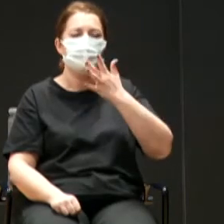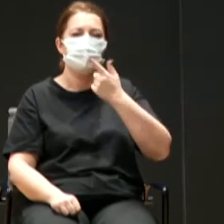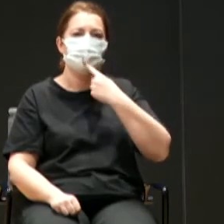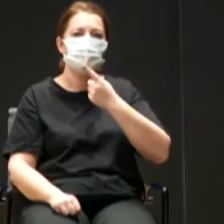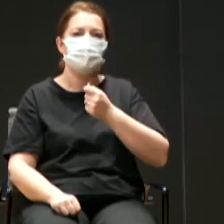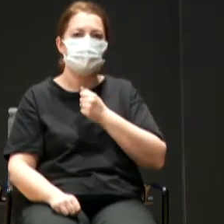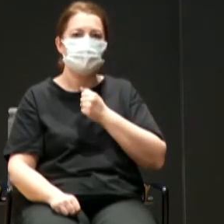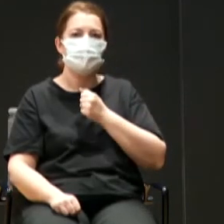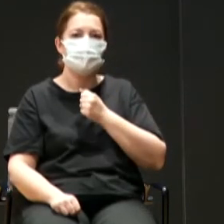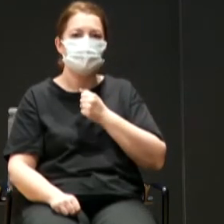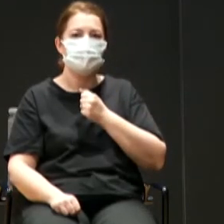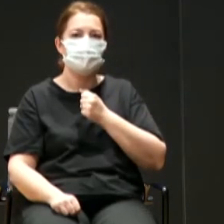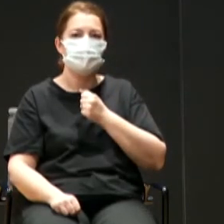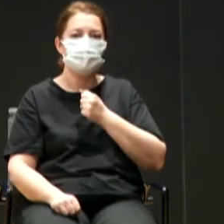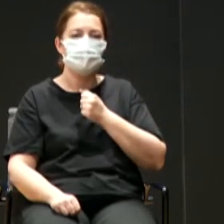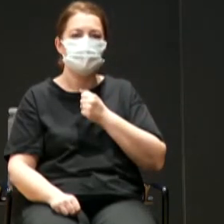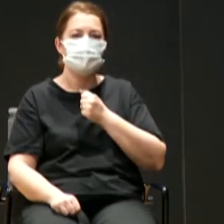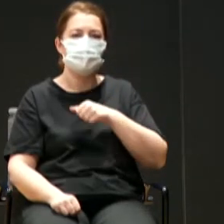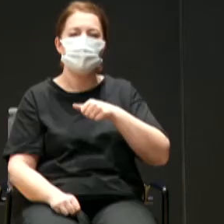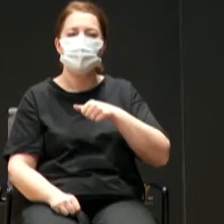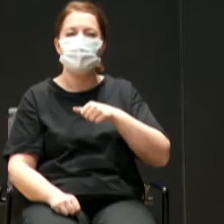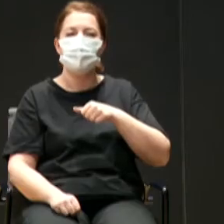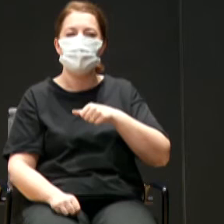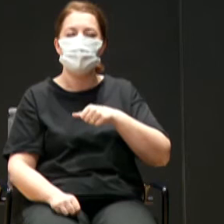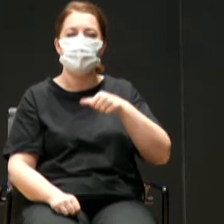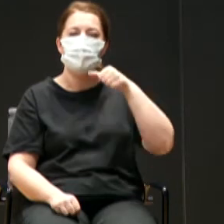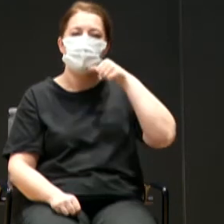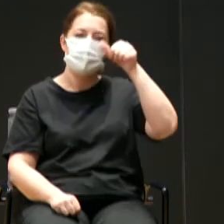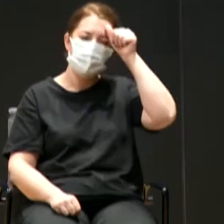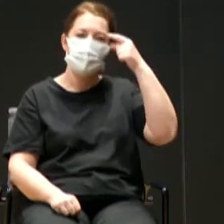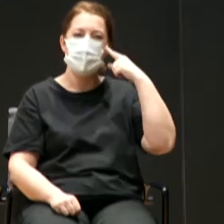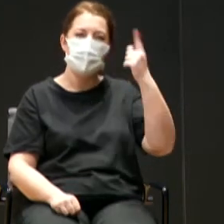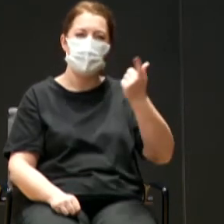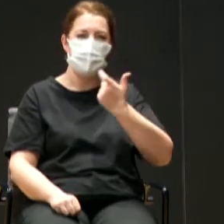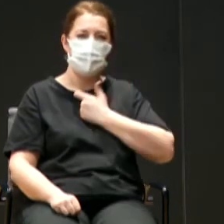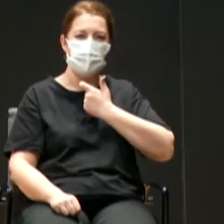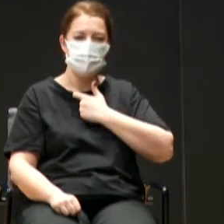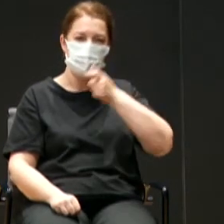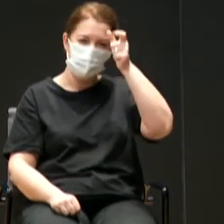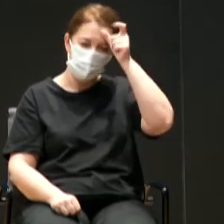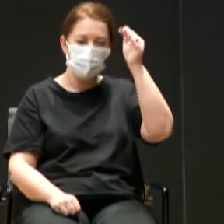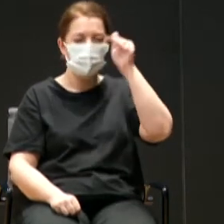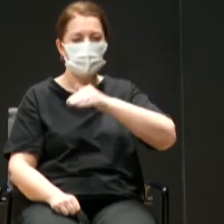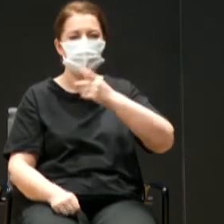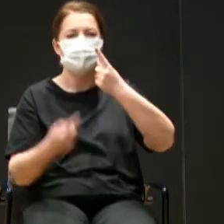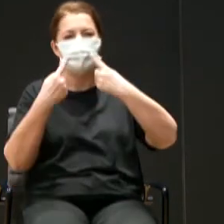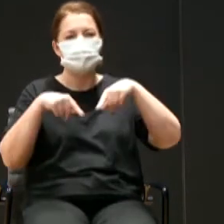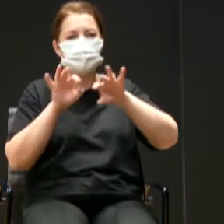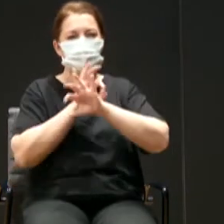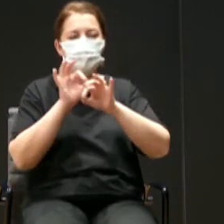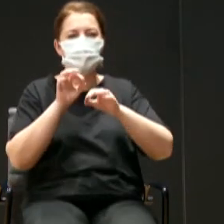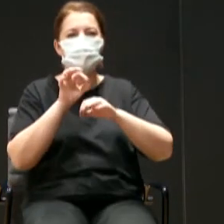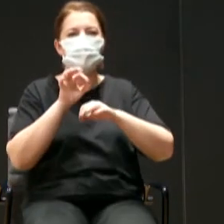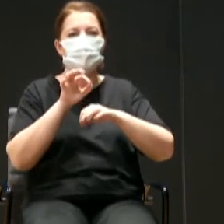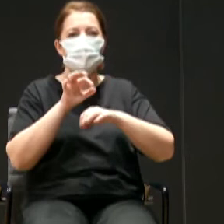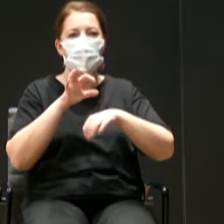başladı. Toparlarsanız Katarlı öğrencilerin Katarlı öğrencilerin sınava girmeden doktor